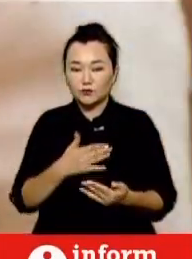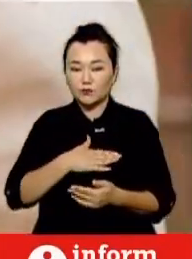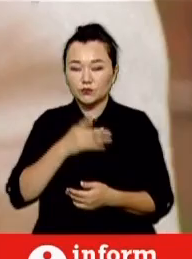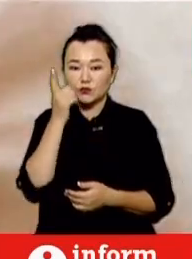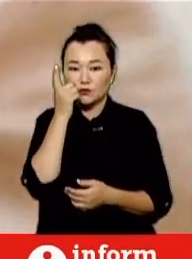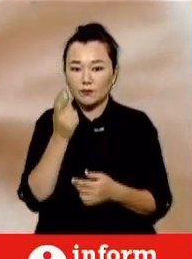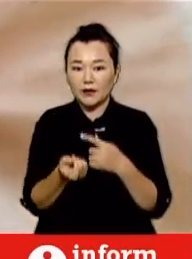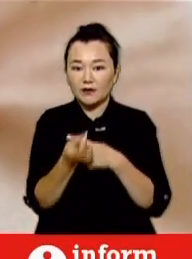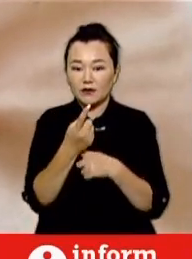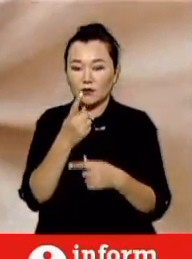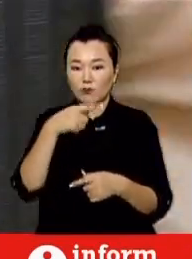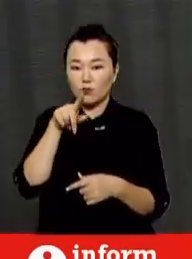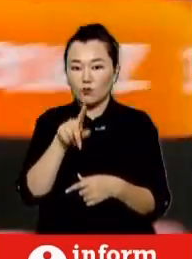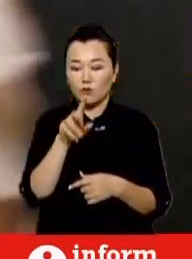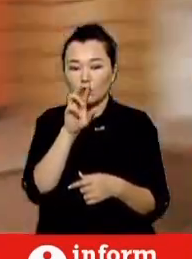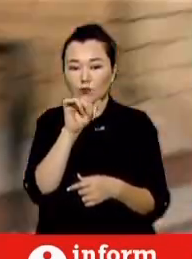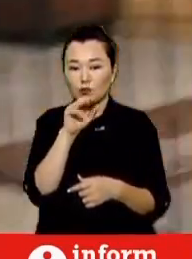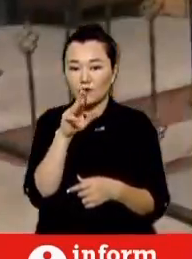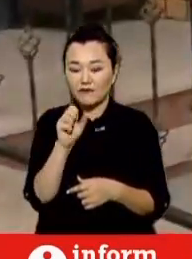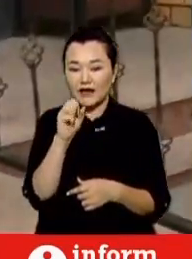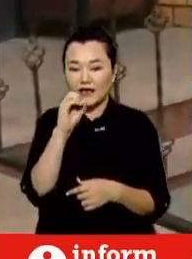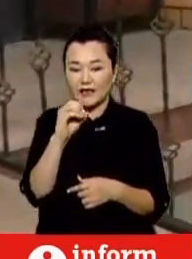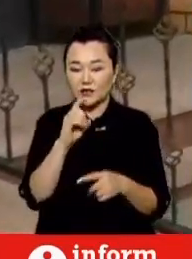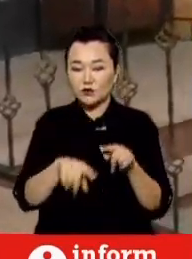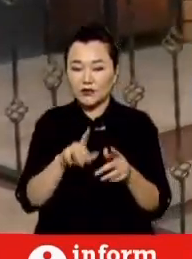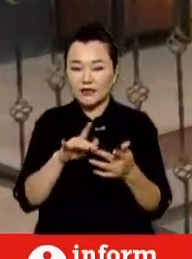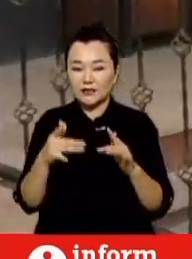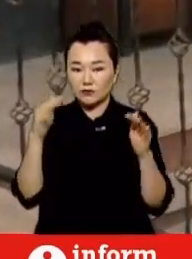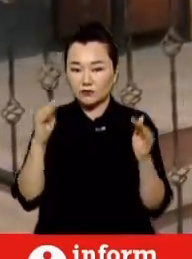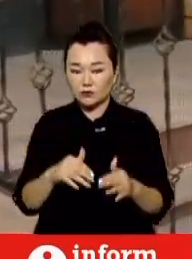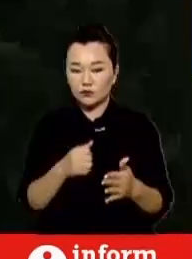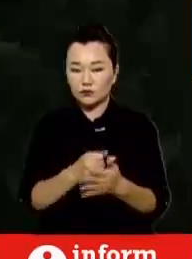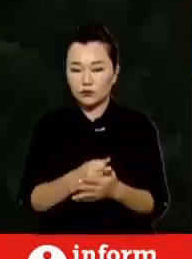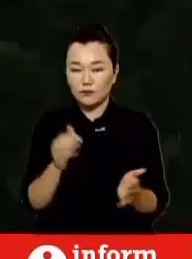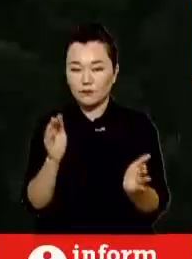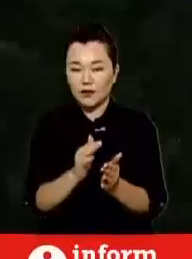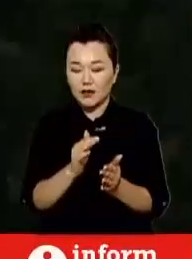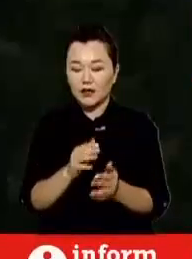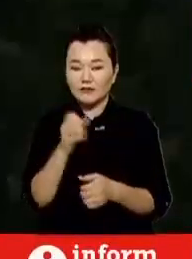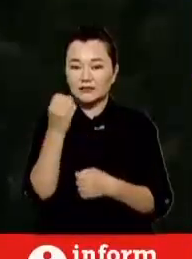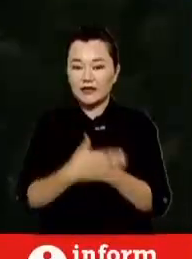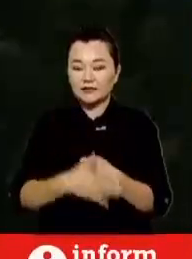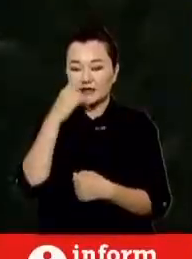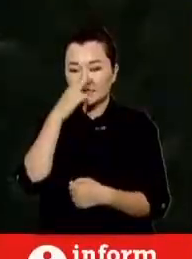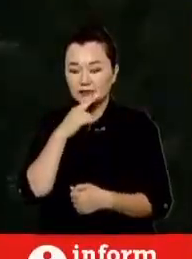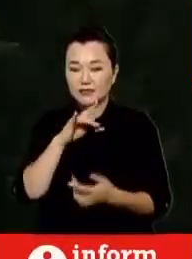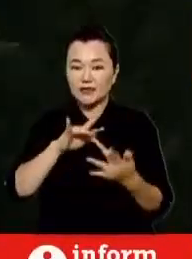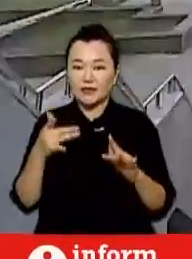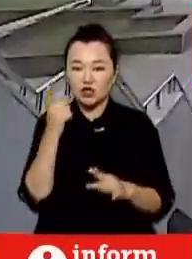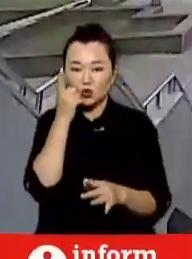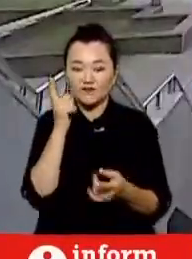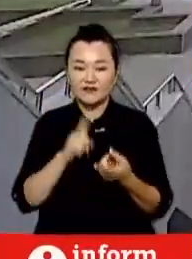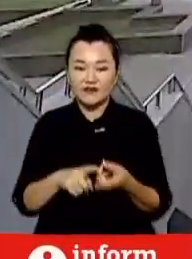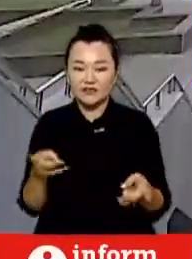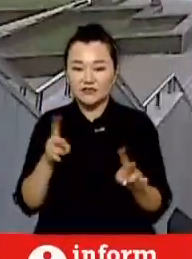телефона появилась буква «Е». Это значит, что скорость интернета здесь упала до минимума. В столице Казахстана интернет и сотовая